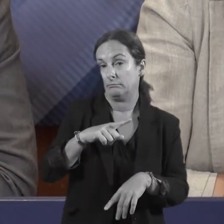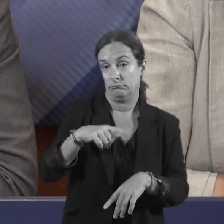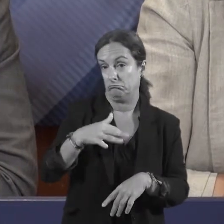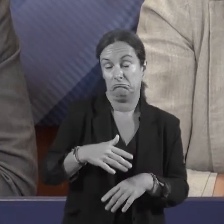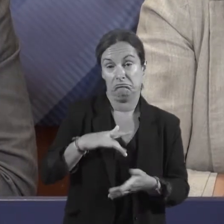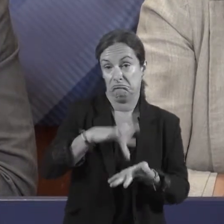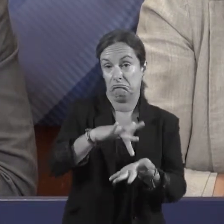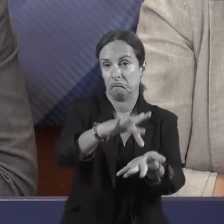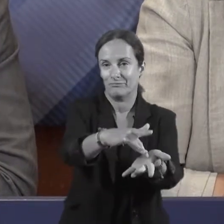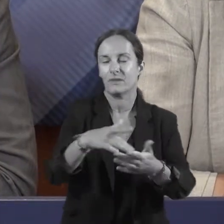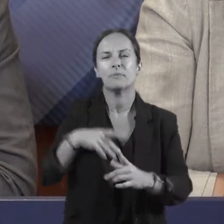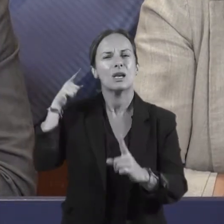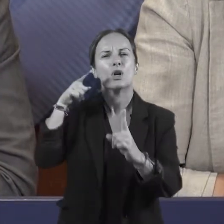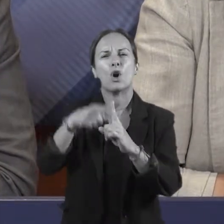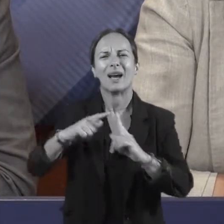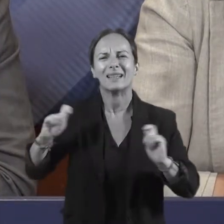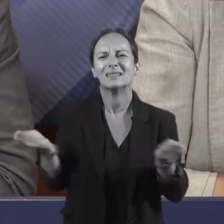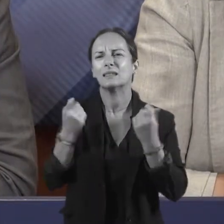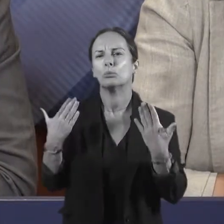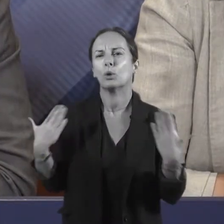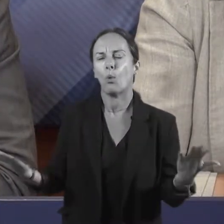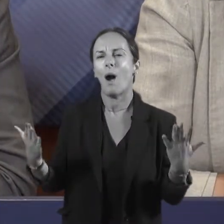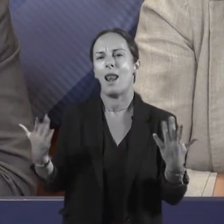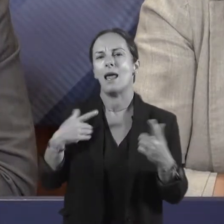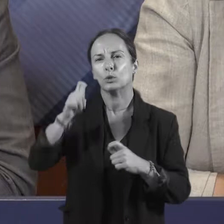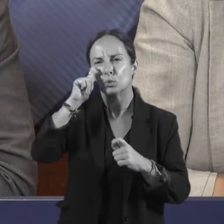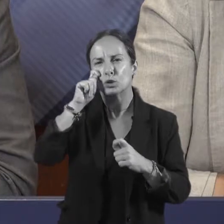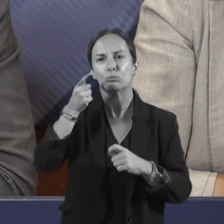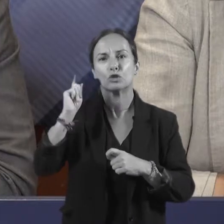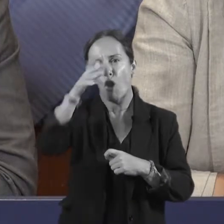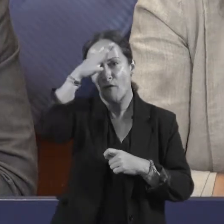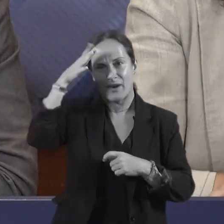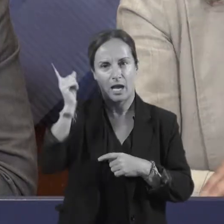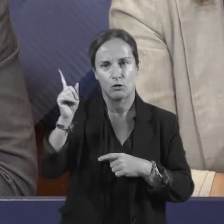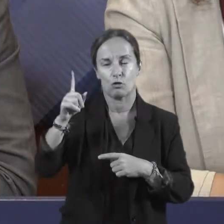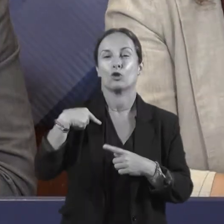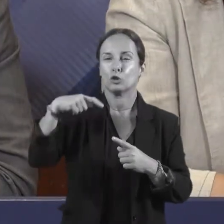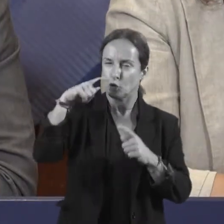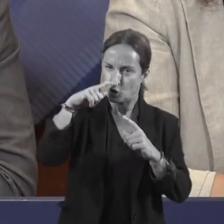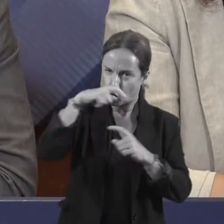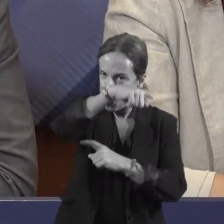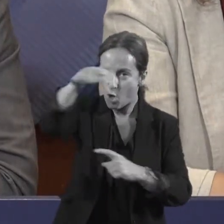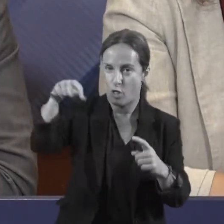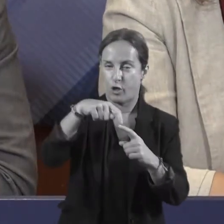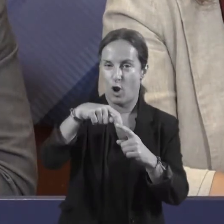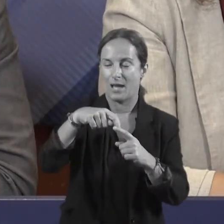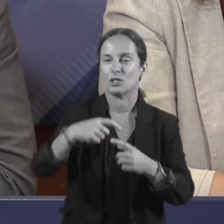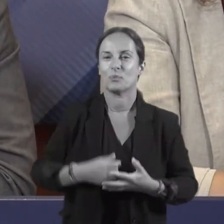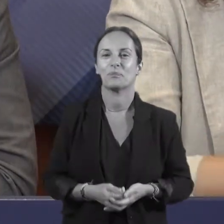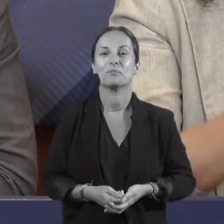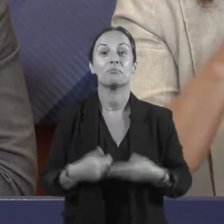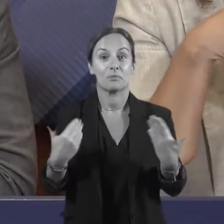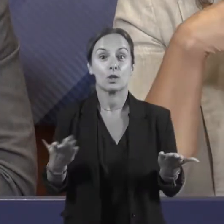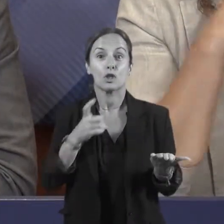tema de la desestacionalització i la diversificació per amb accions diferenciades en els centres de les ciutats quan s'està xerrant